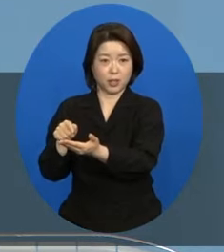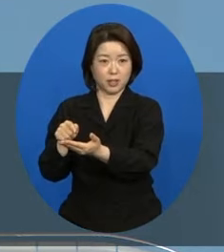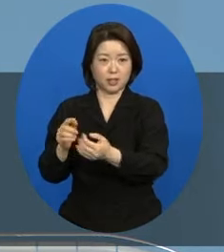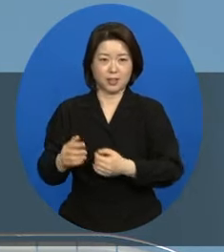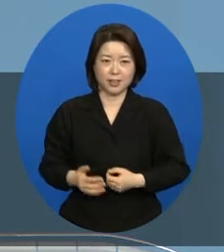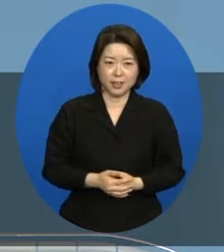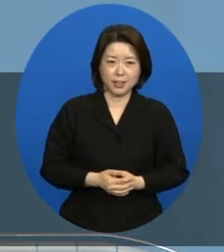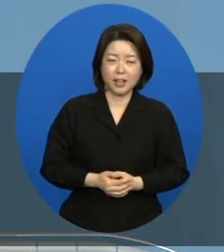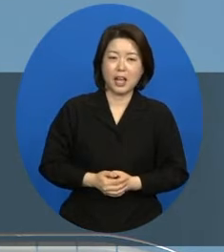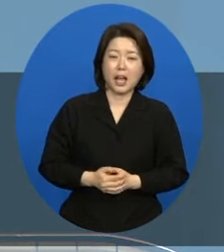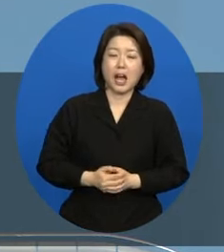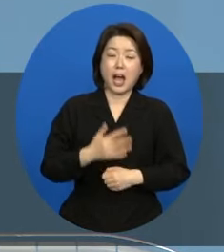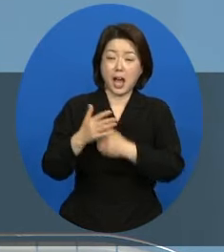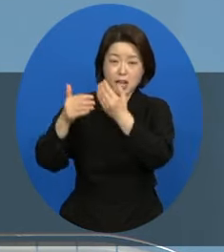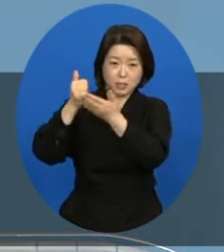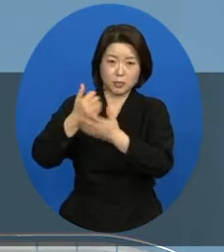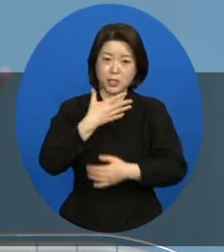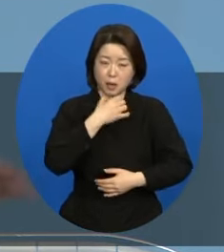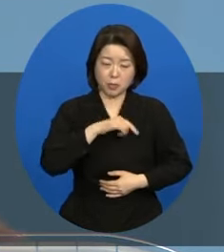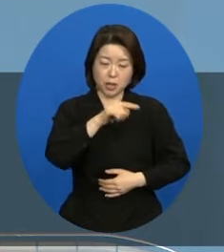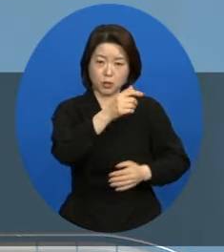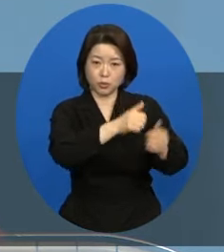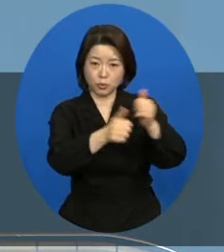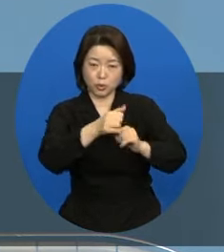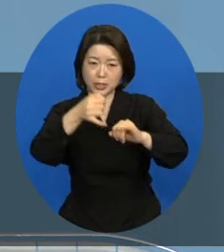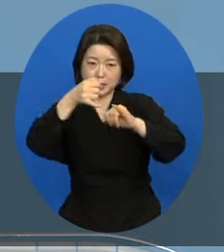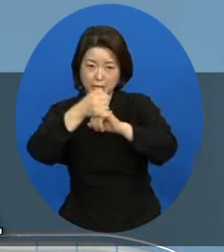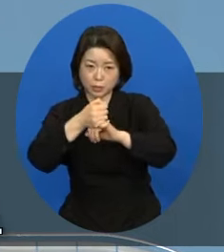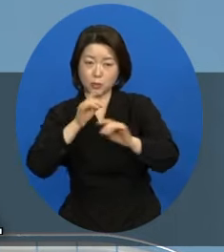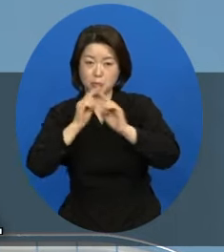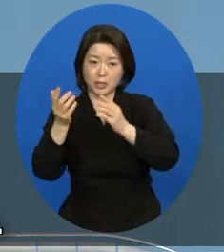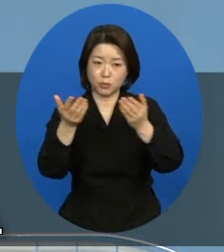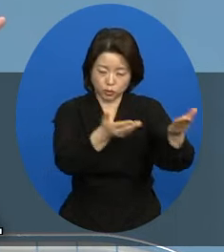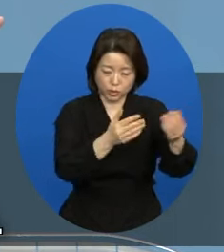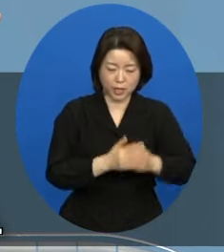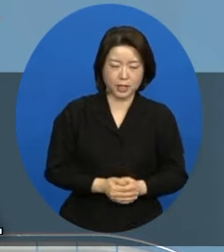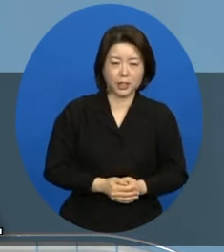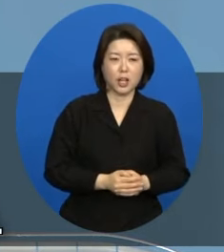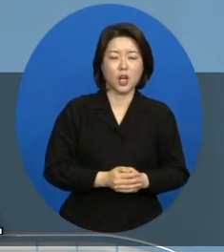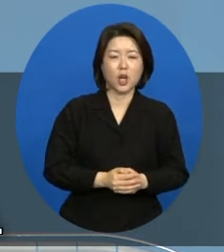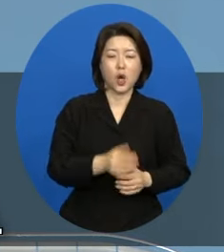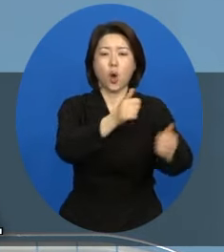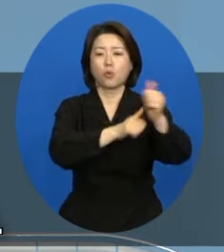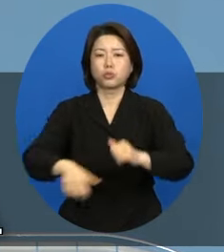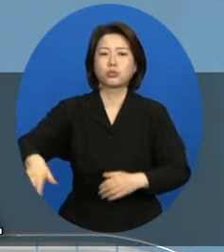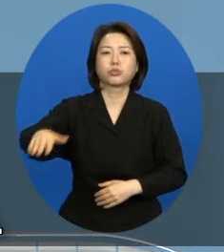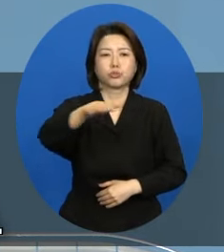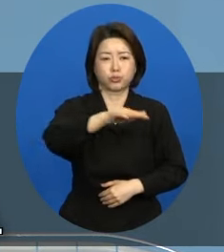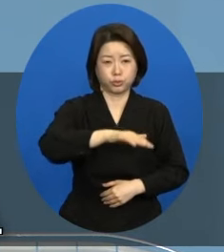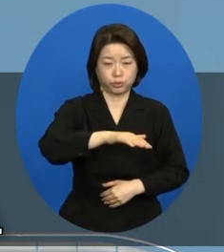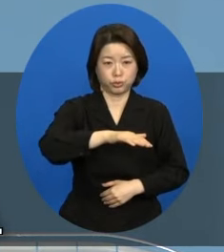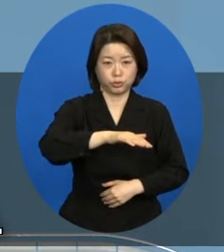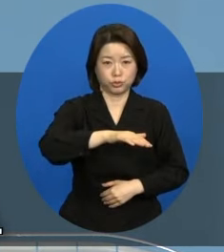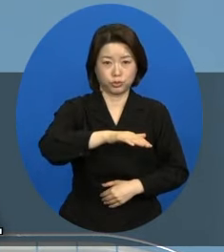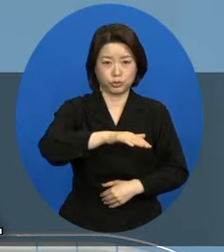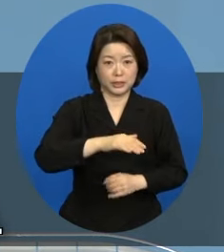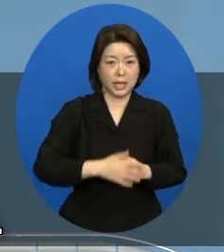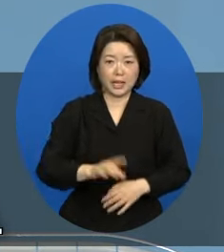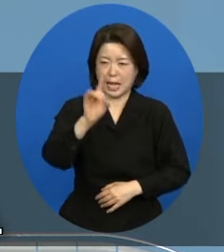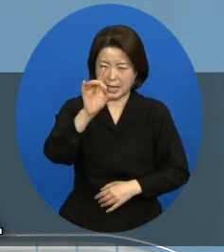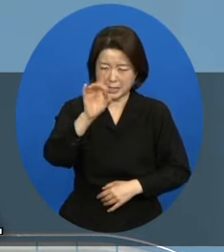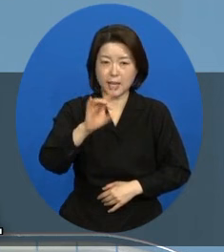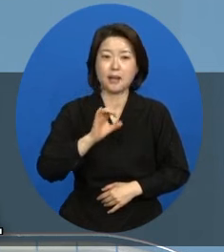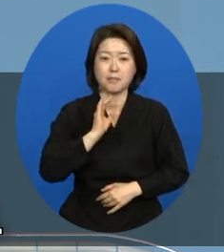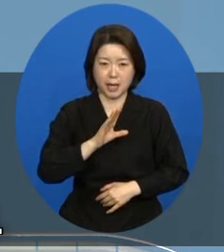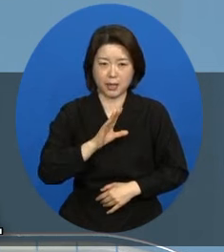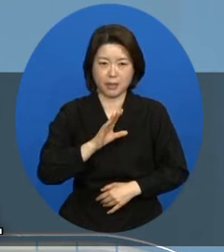어서 말씀하실 때 마치 여러 사람을 가르키는 것처럼 후손들에게 나고 복수로 말씀하시지 않고 단 한 사람을